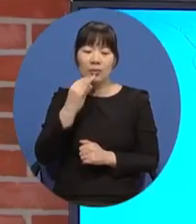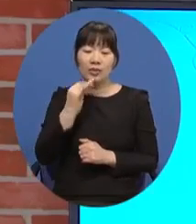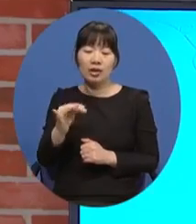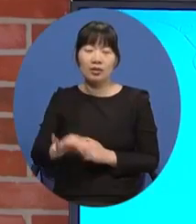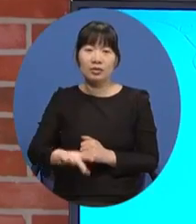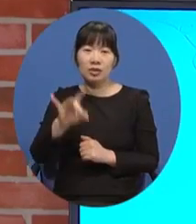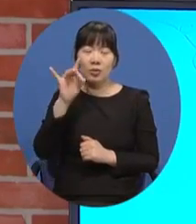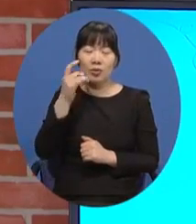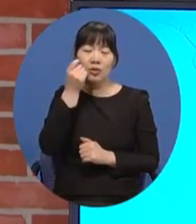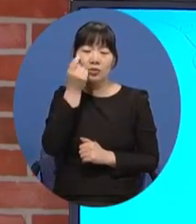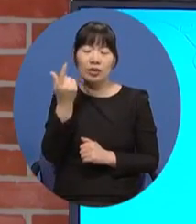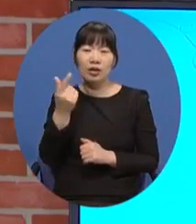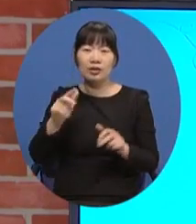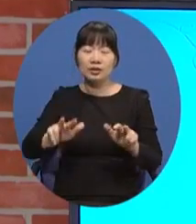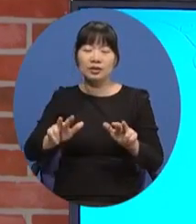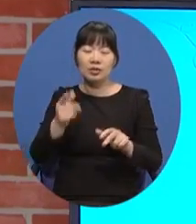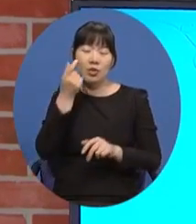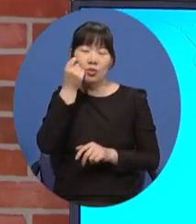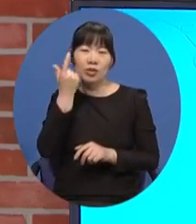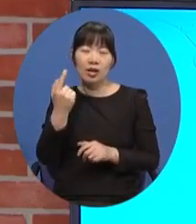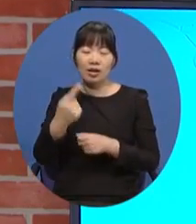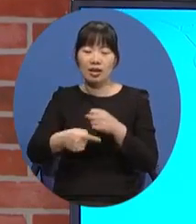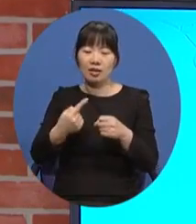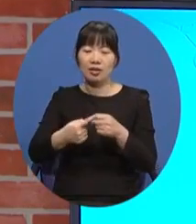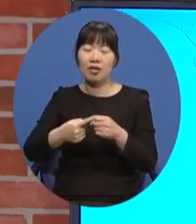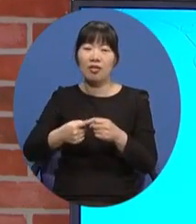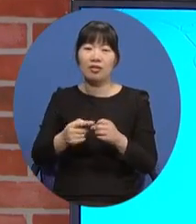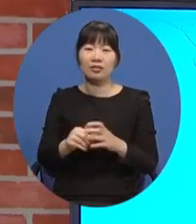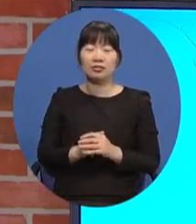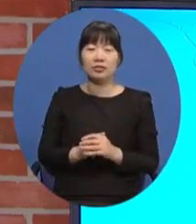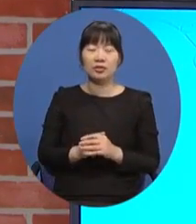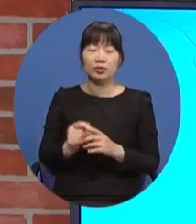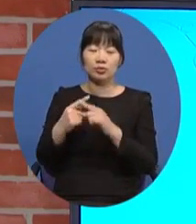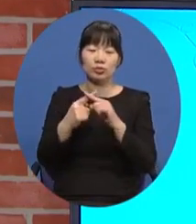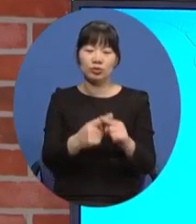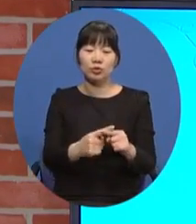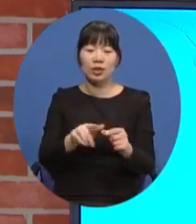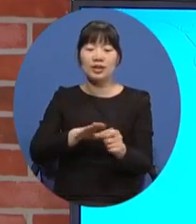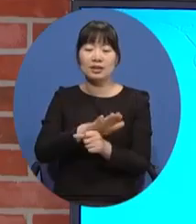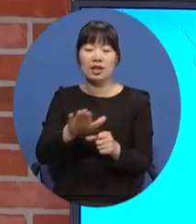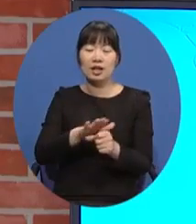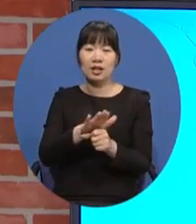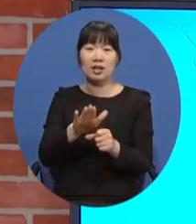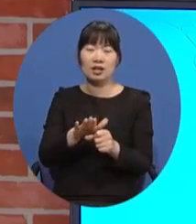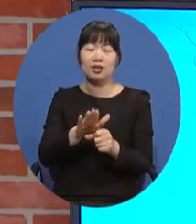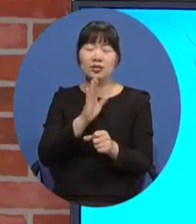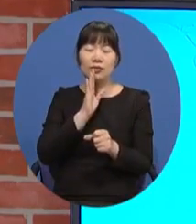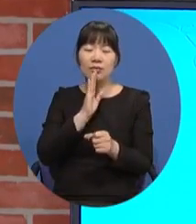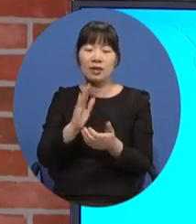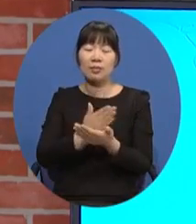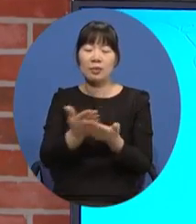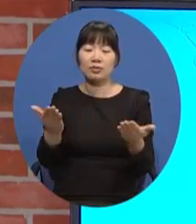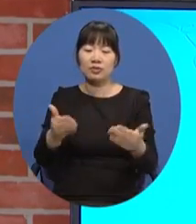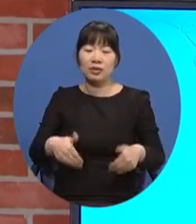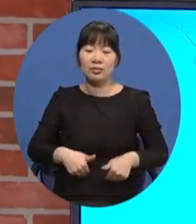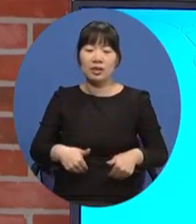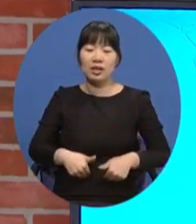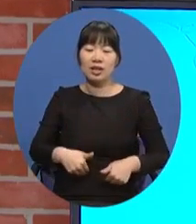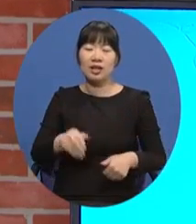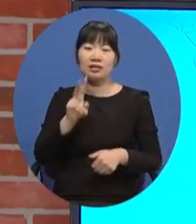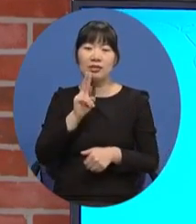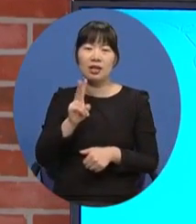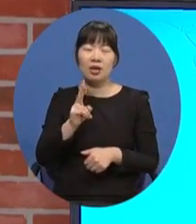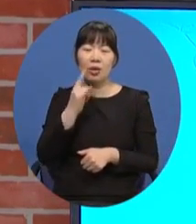처음 6개월, 특히 이제 6개월, 1년은 무조건적인 사랑을 정말 베풀어야 됩니다. 그래야지